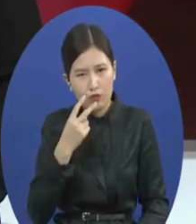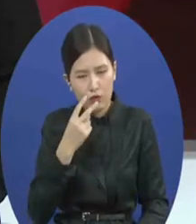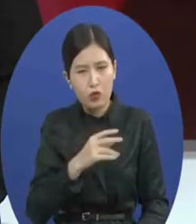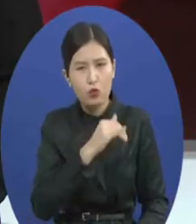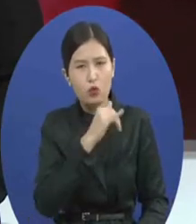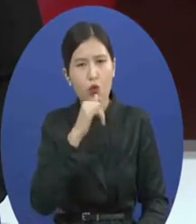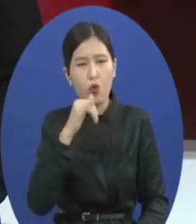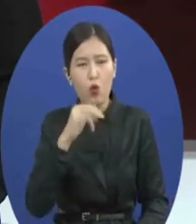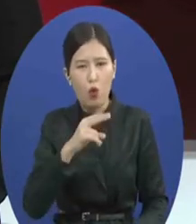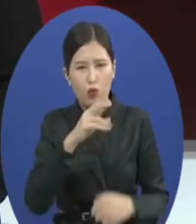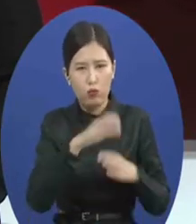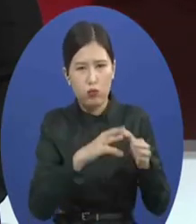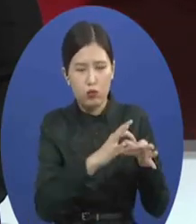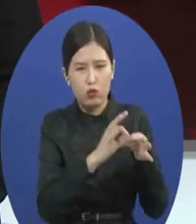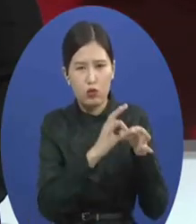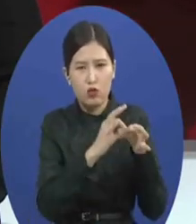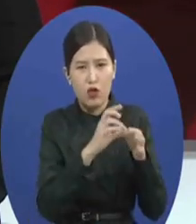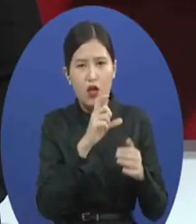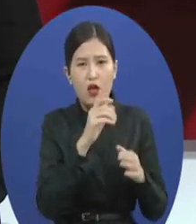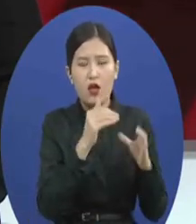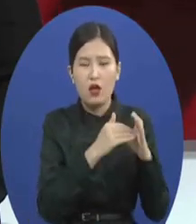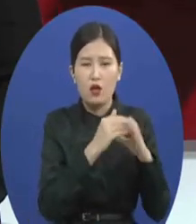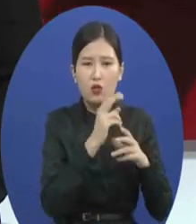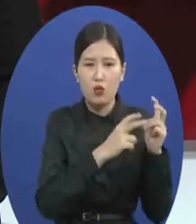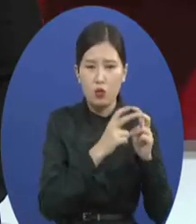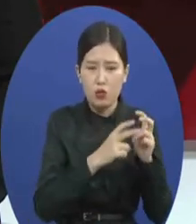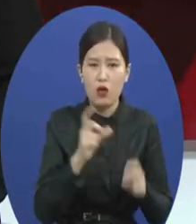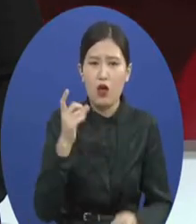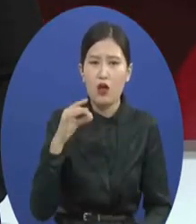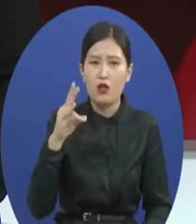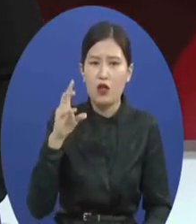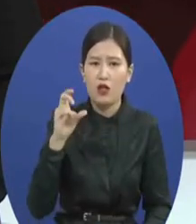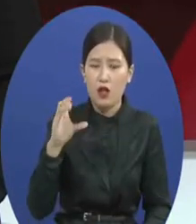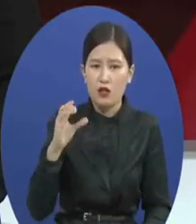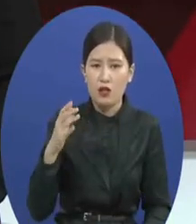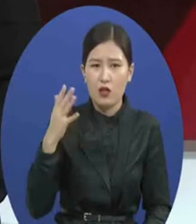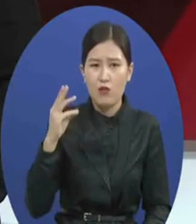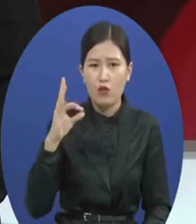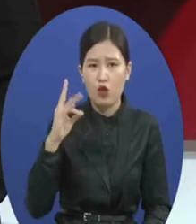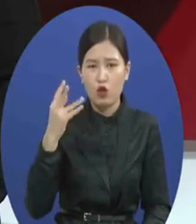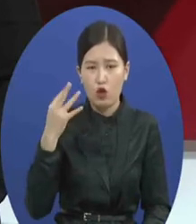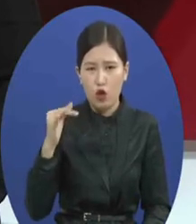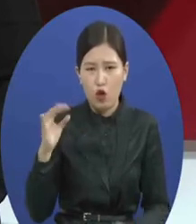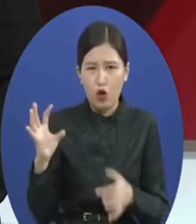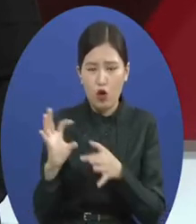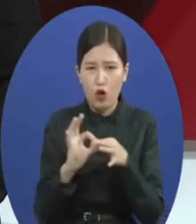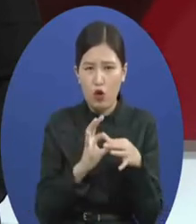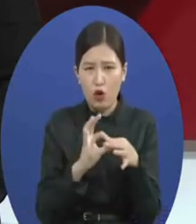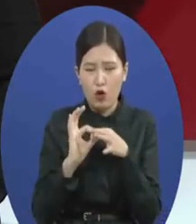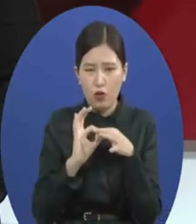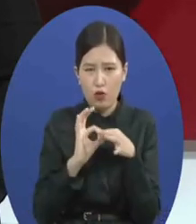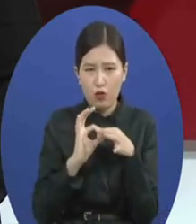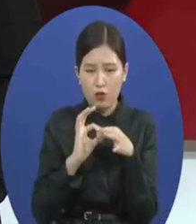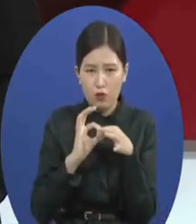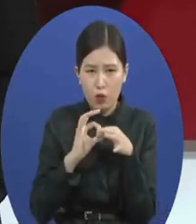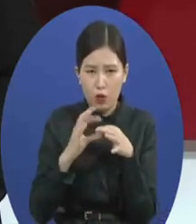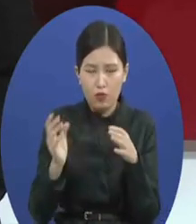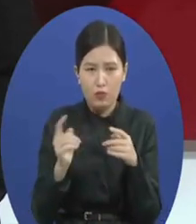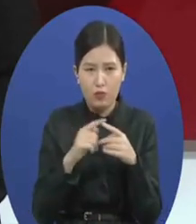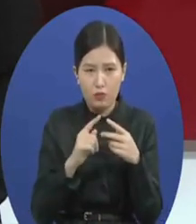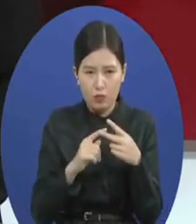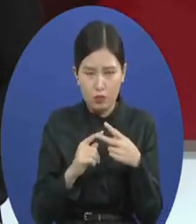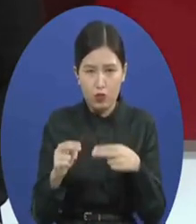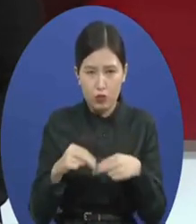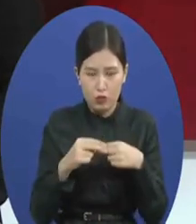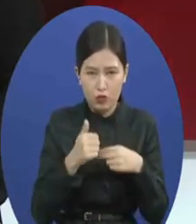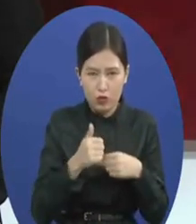үйлдвэр мөн Эрдэнэс 5 толгой компани санхүүжилтээр тодорхой 9 төрлийн үйлдвэрлэл үйлчлэгээ эрхэлдгээс бусад бүх аж ахуйн